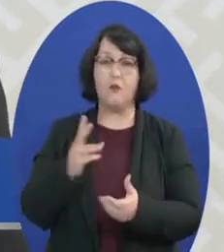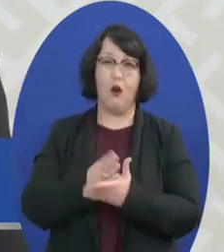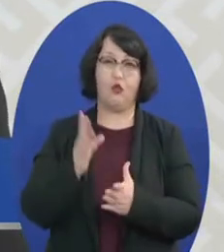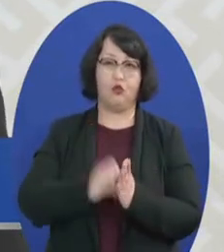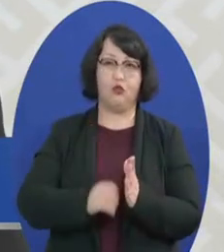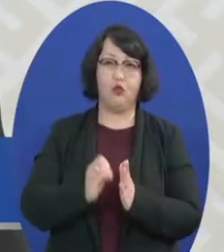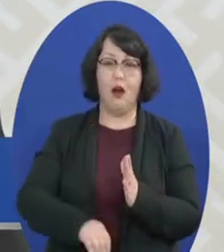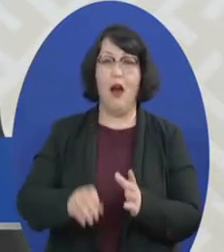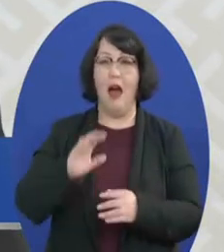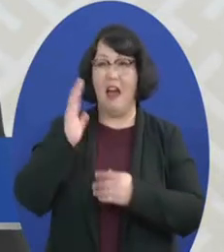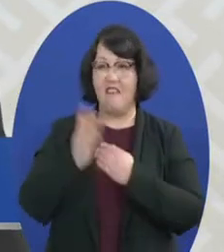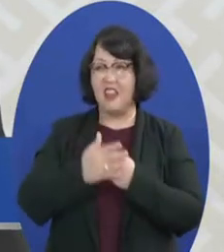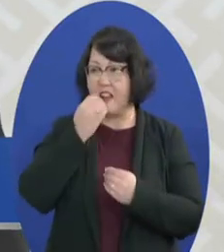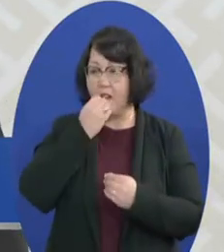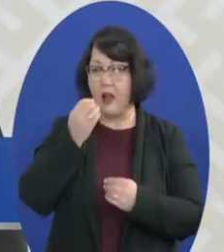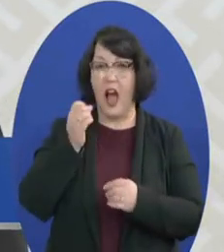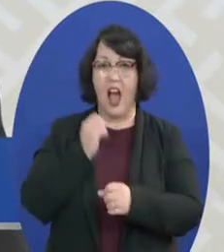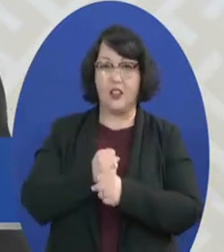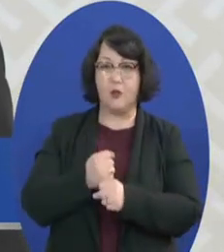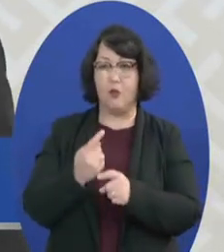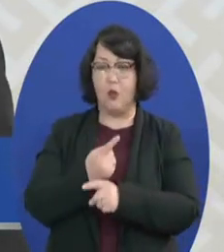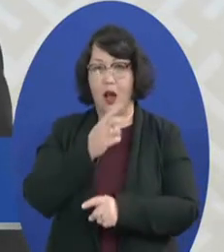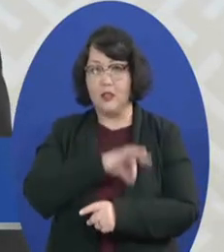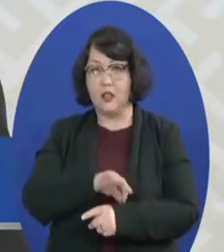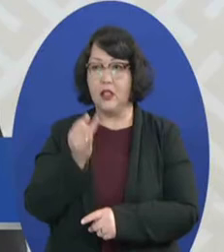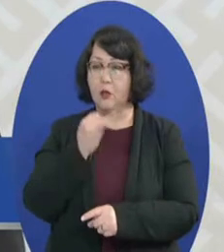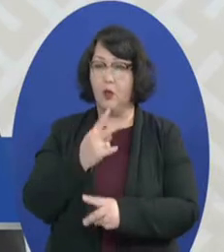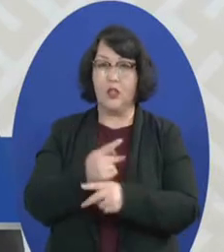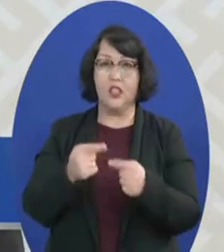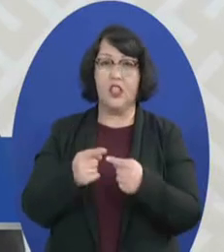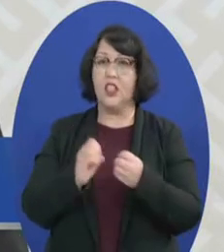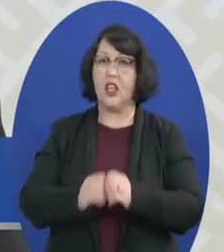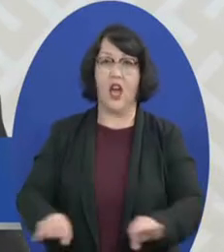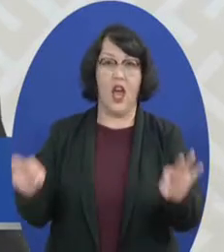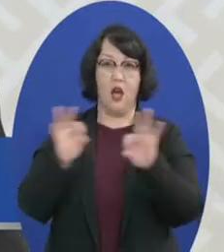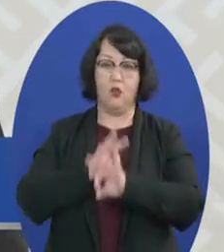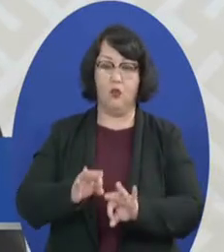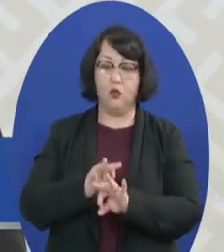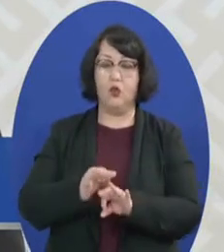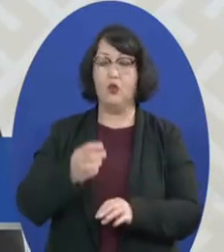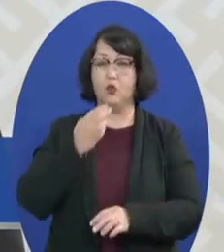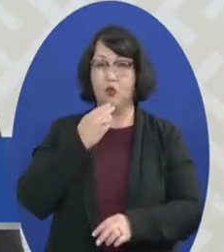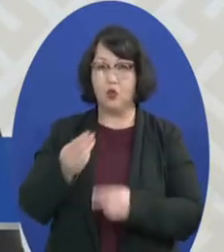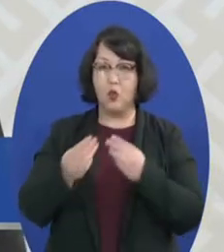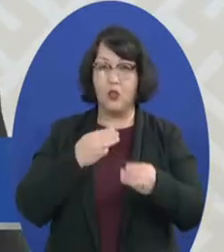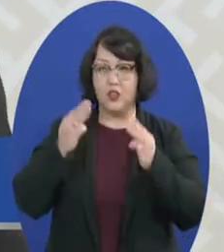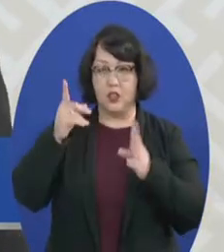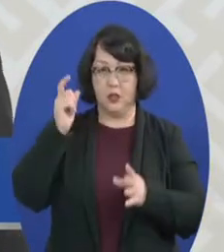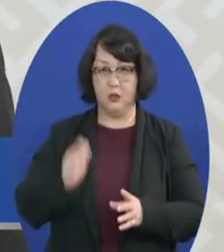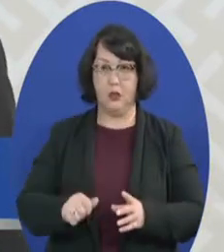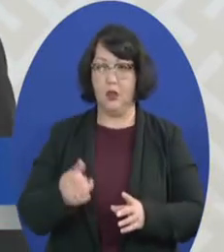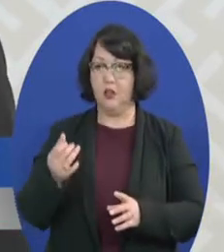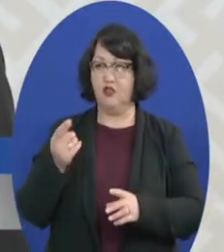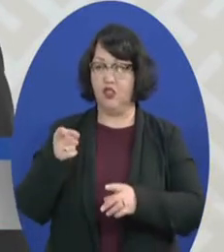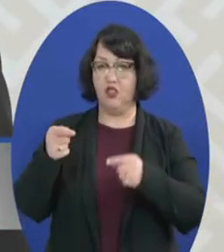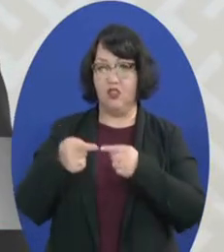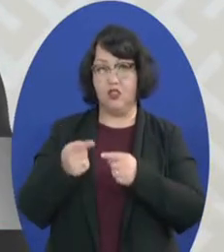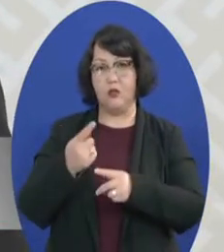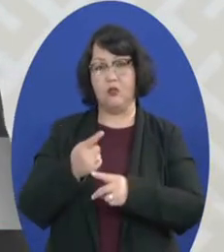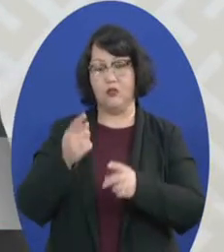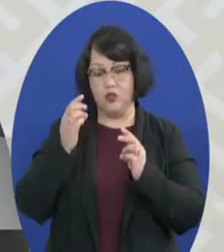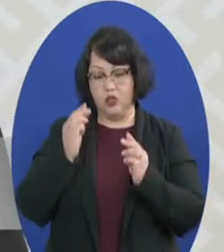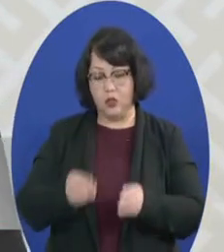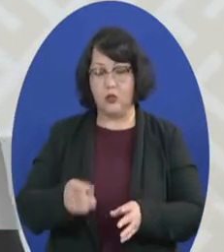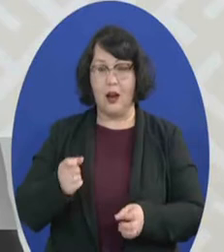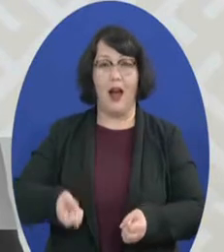нь одоо авилга албан тушаалын хэрэгт оролцоогүй, за холбогдоогүй, за тэгээ шүүхийн аливаа нэгэн тийм шийдвэр гараагүй байх гэсэн ийм одоо гоц